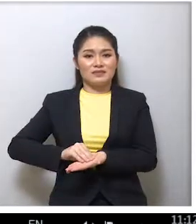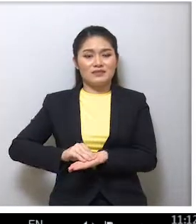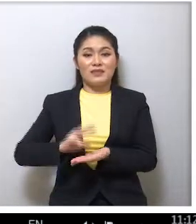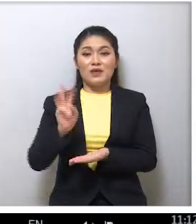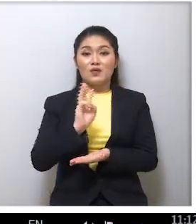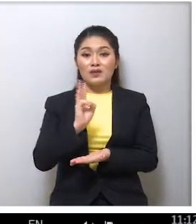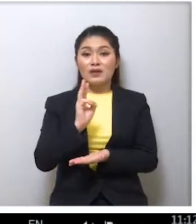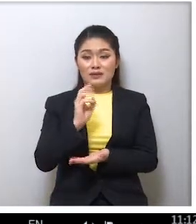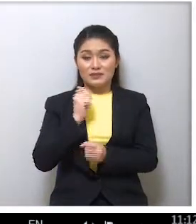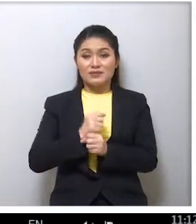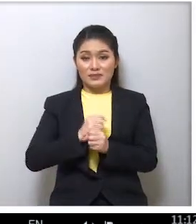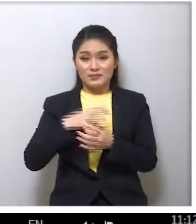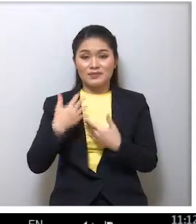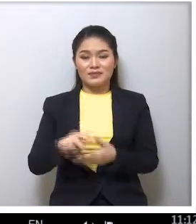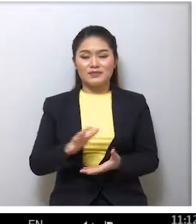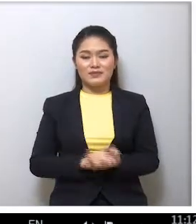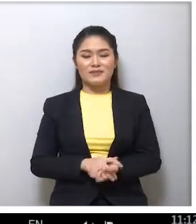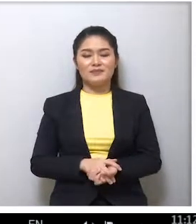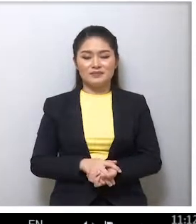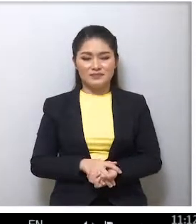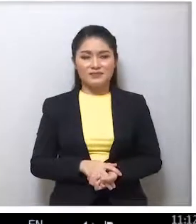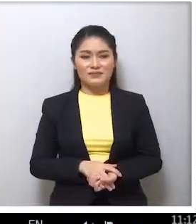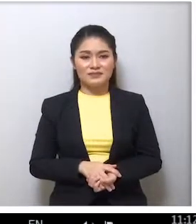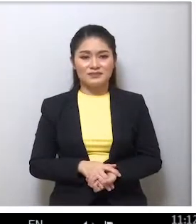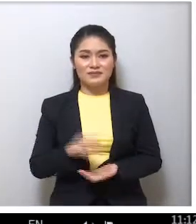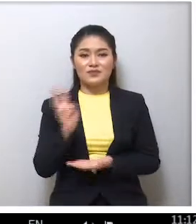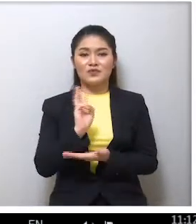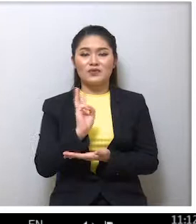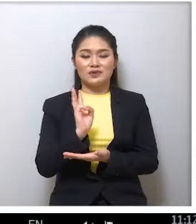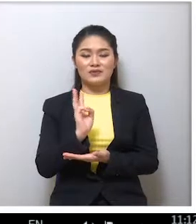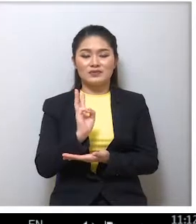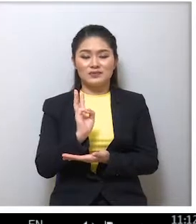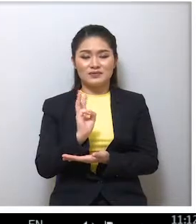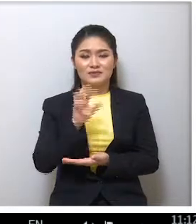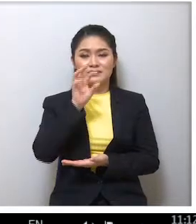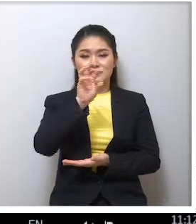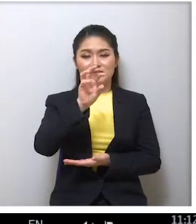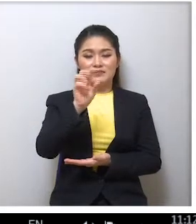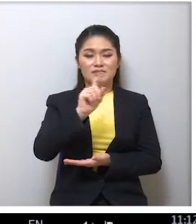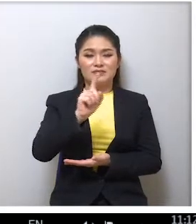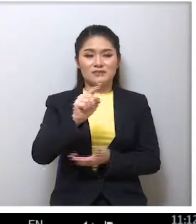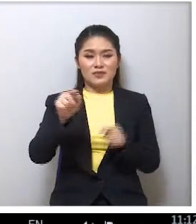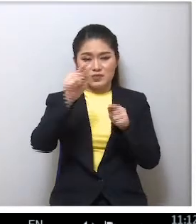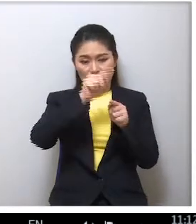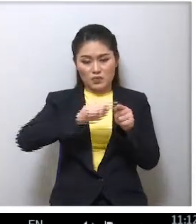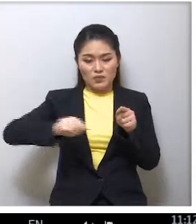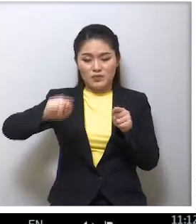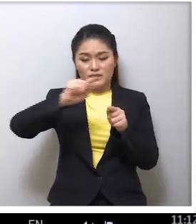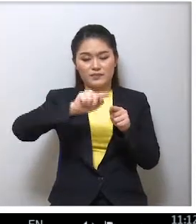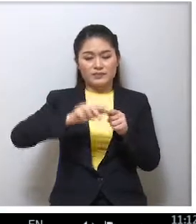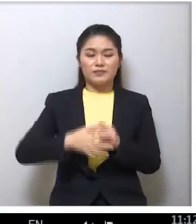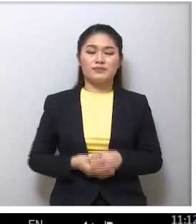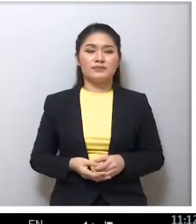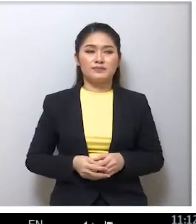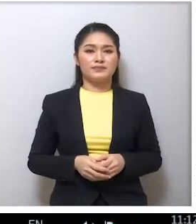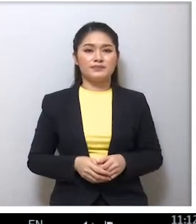แล้วใช่ไหมครับเตรียมขึ้นมานะครับโลโก้วิทยาลัยของเราเนี่ยเป็นแบบรูปทรงกลม